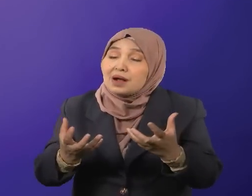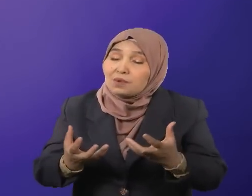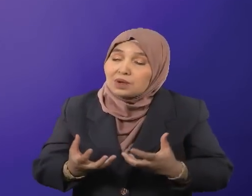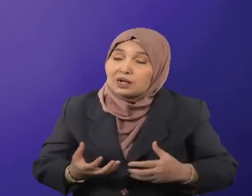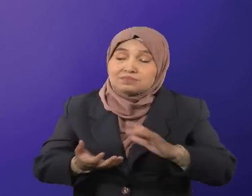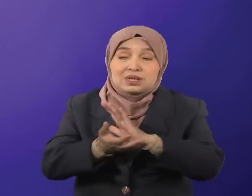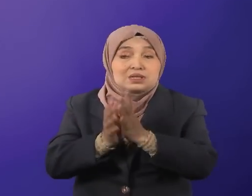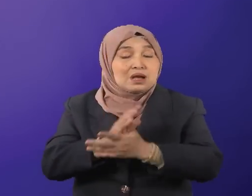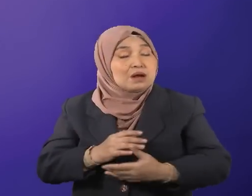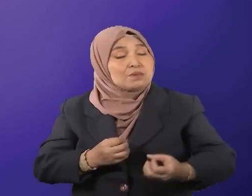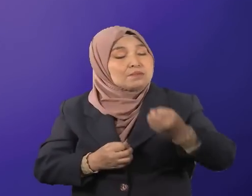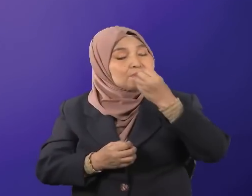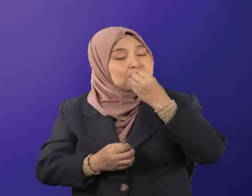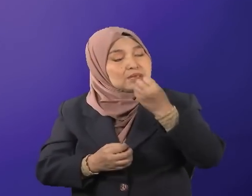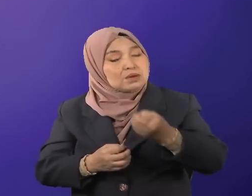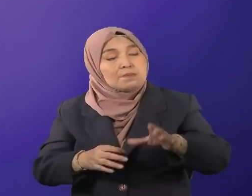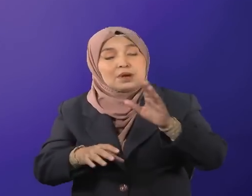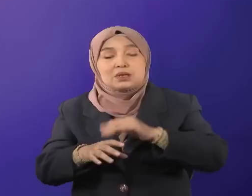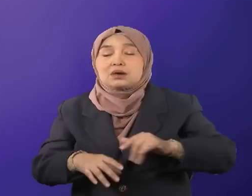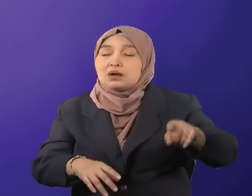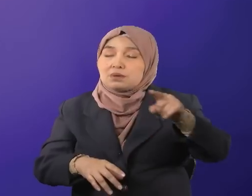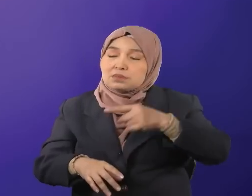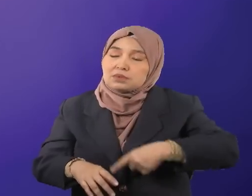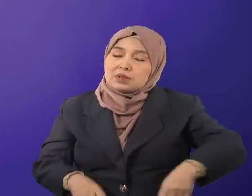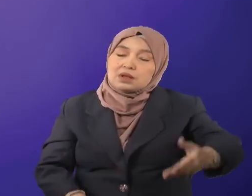bi khairin